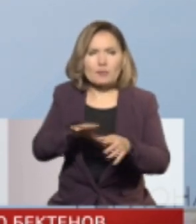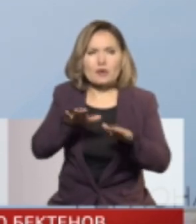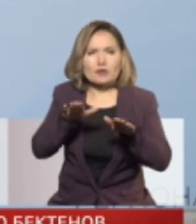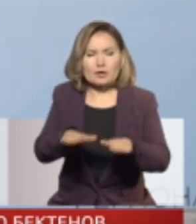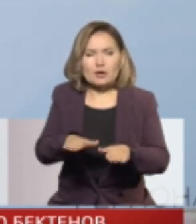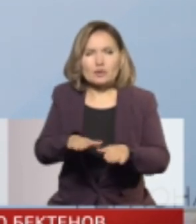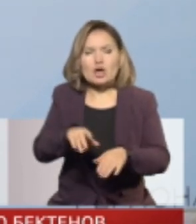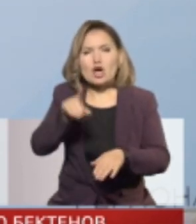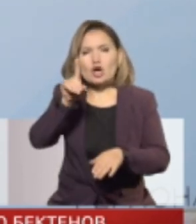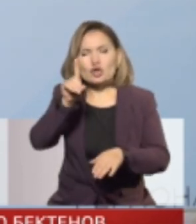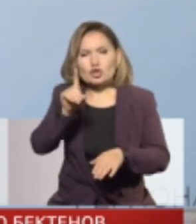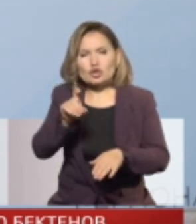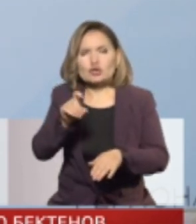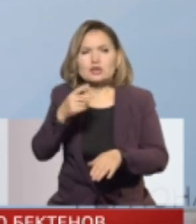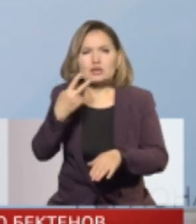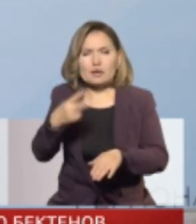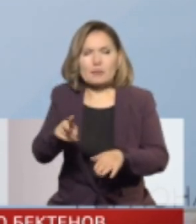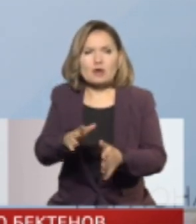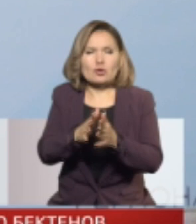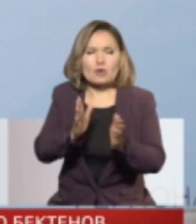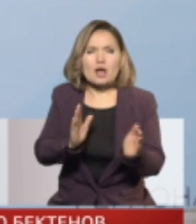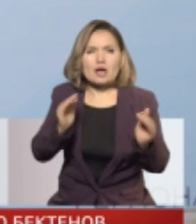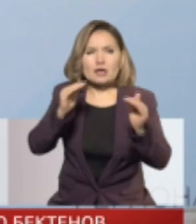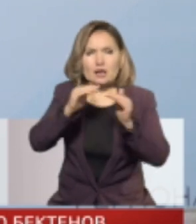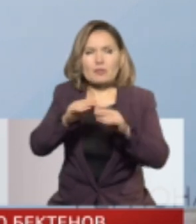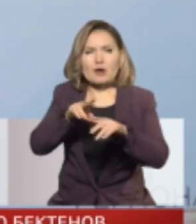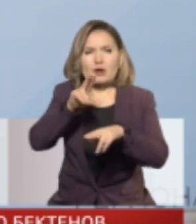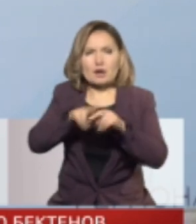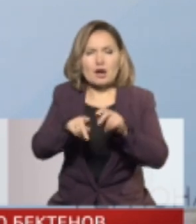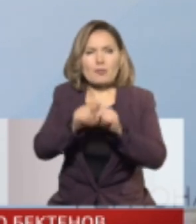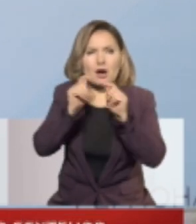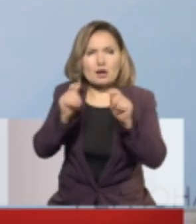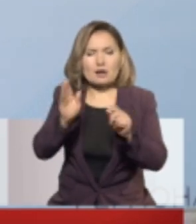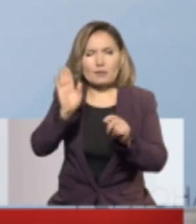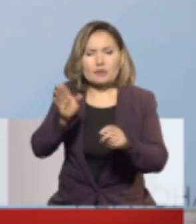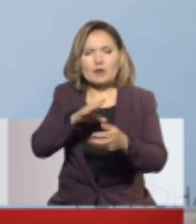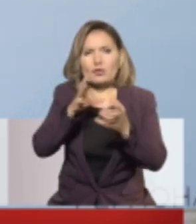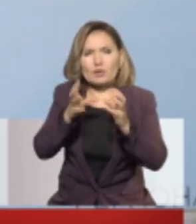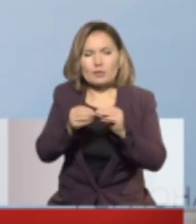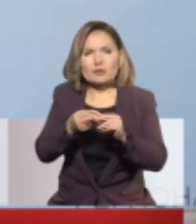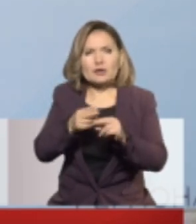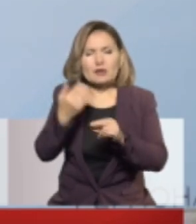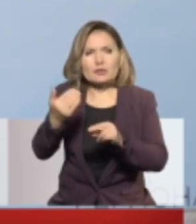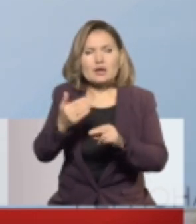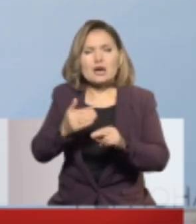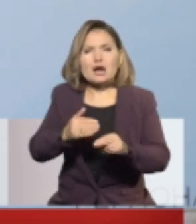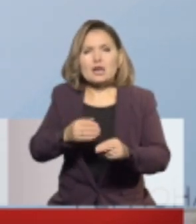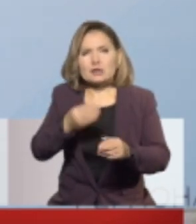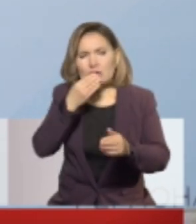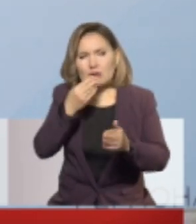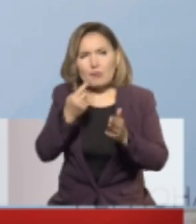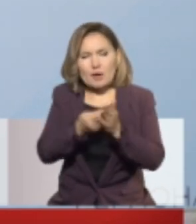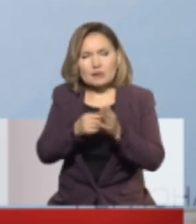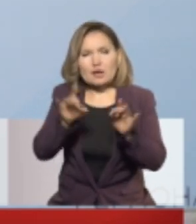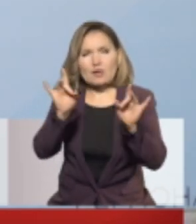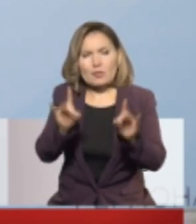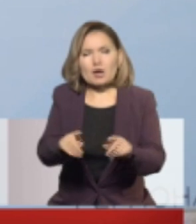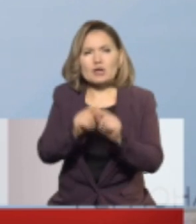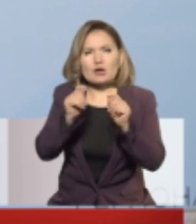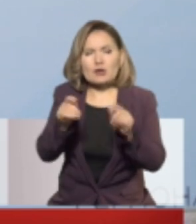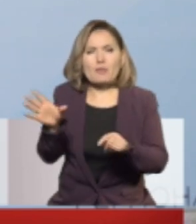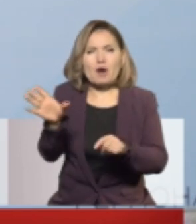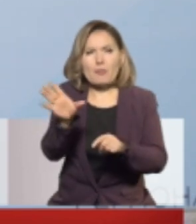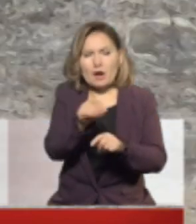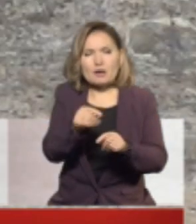жерде 120-дан артық киіз үй құрылады. Сонымен қатар о жерде жеке тамақтандыру мәселесі де